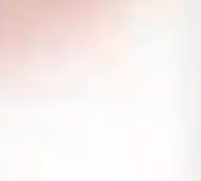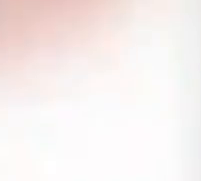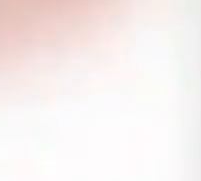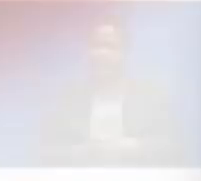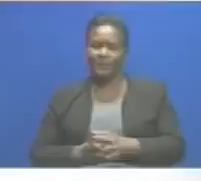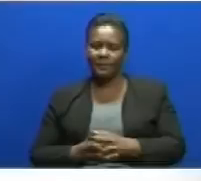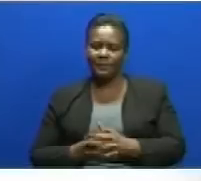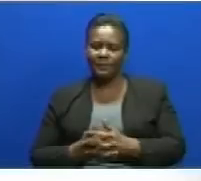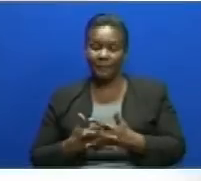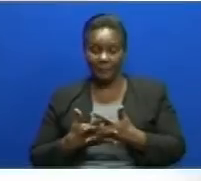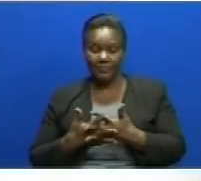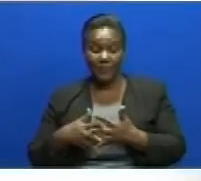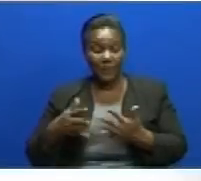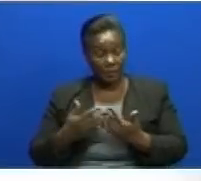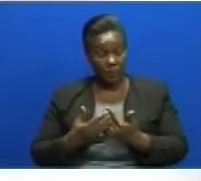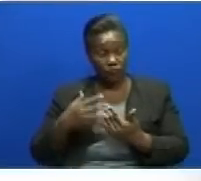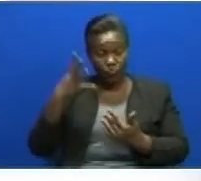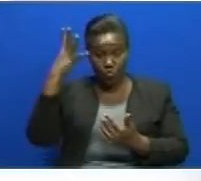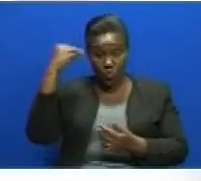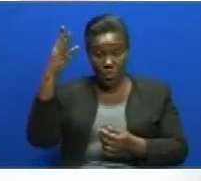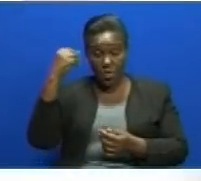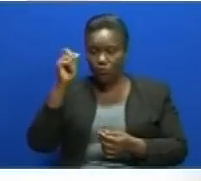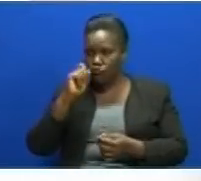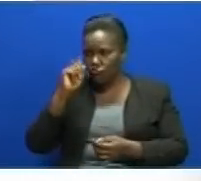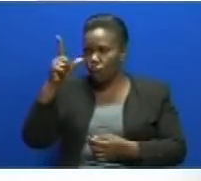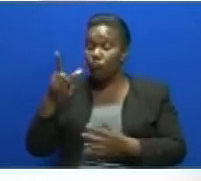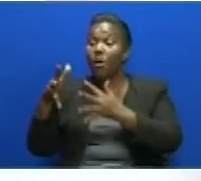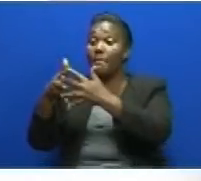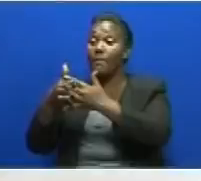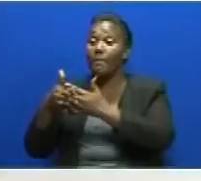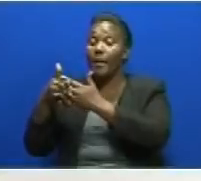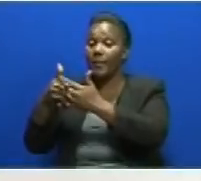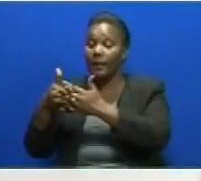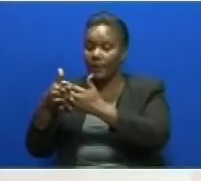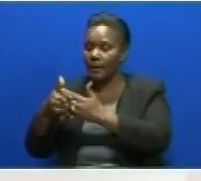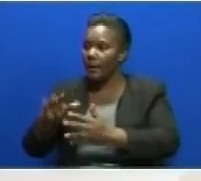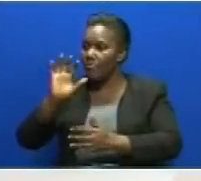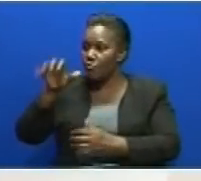Ugonjwa wa ukimwi uligundulika huko nchini Marekani mnamo mwaka